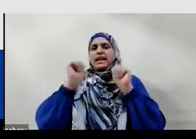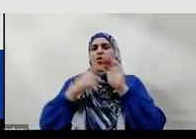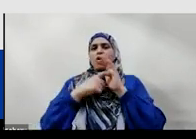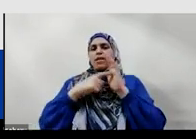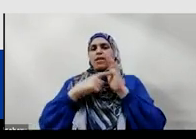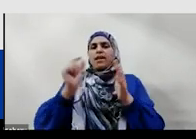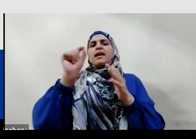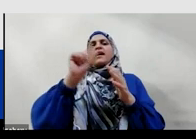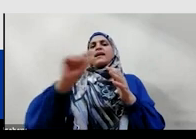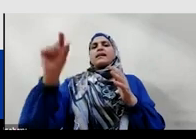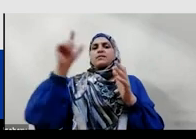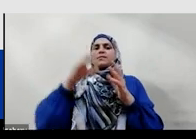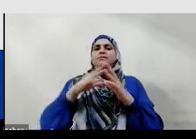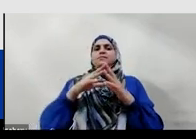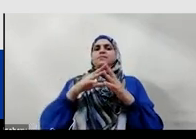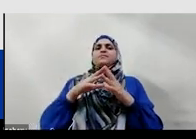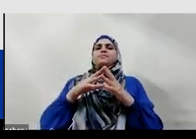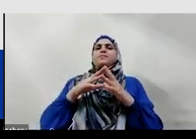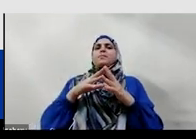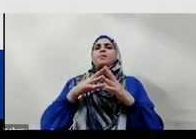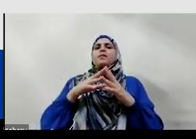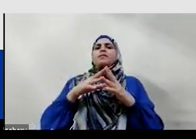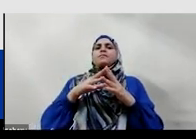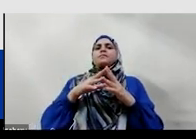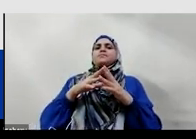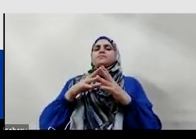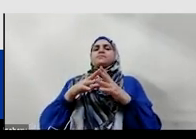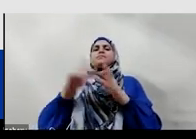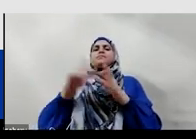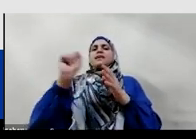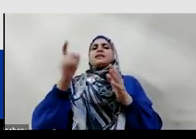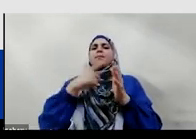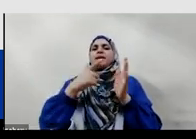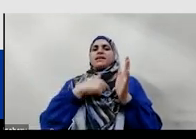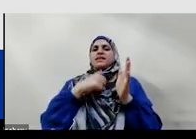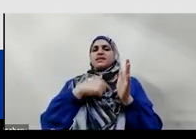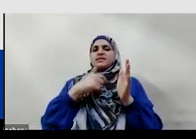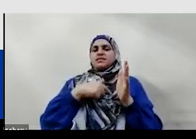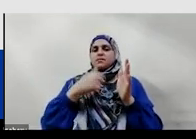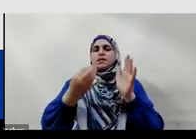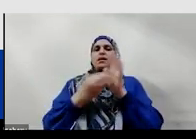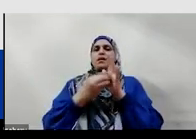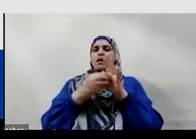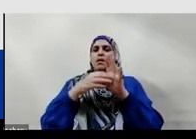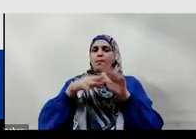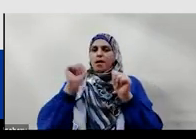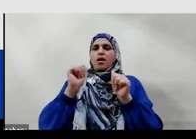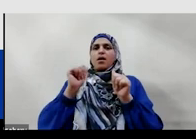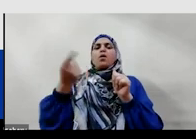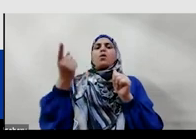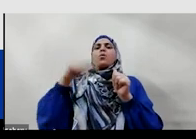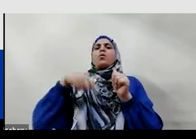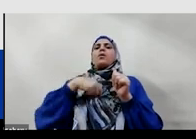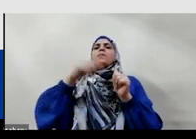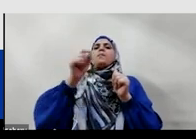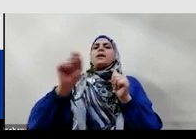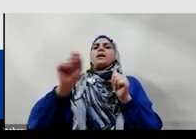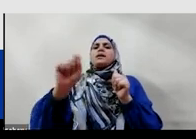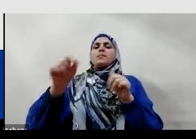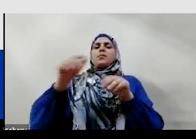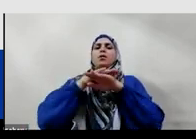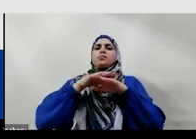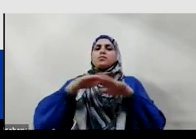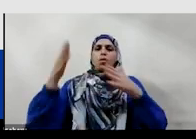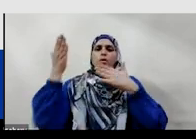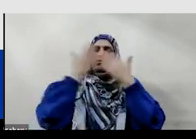بدرجه البكالوريوس، بكتب اسم الانستيتيوشن اللي انا حصلت على درجه البكالوريوس منها، والليفل اوف ستادي هنا